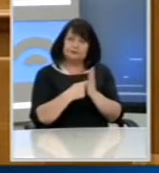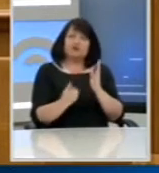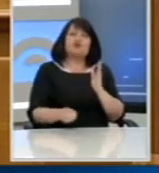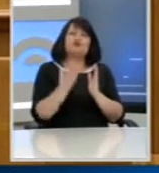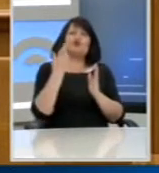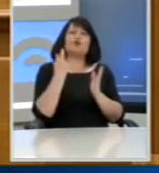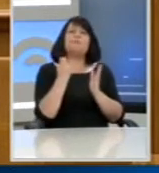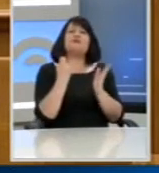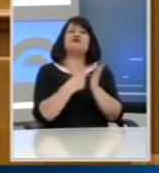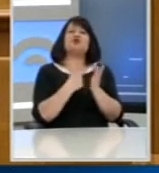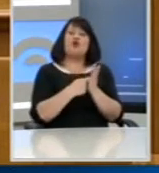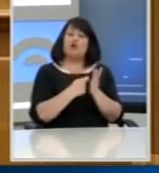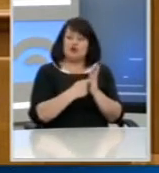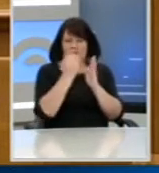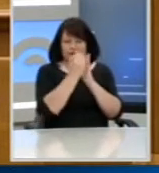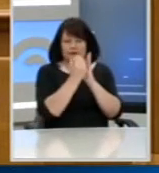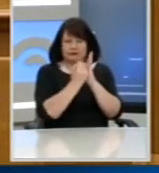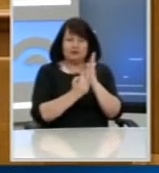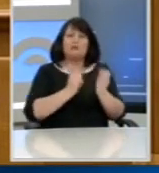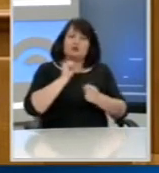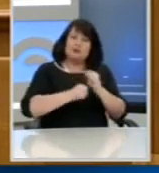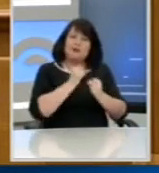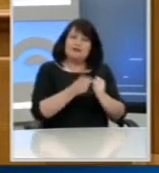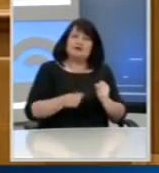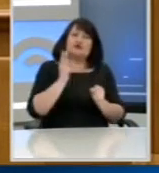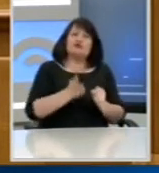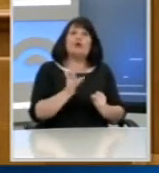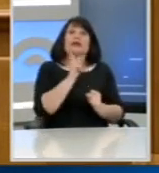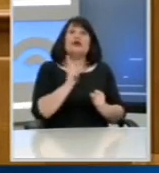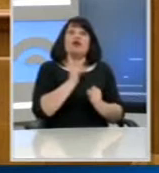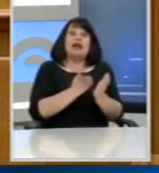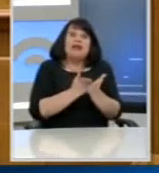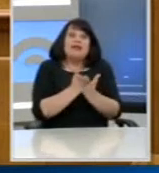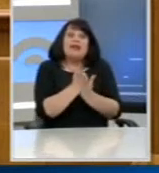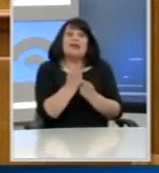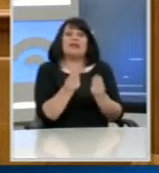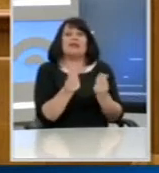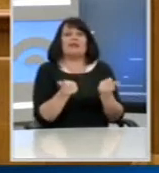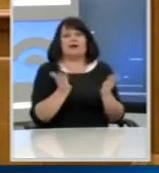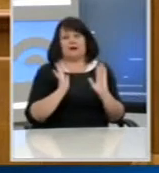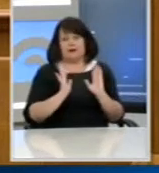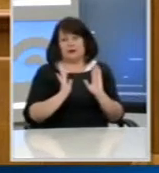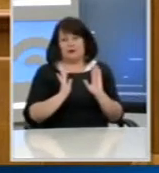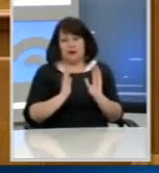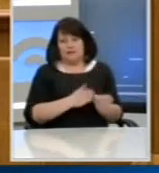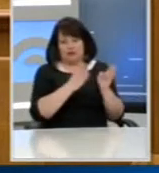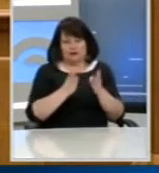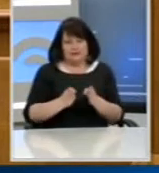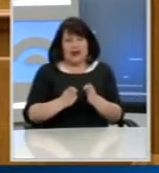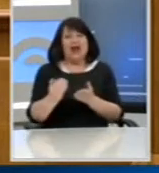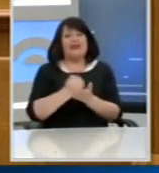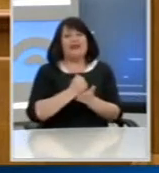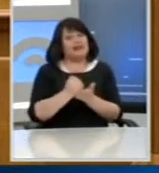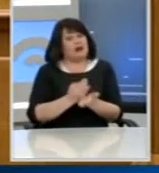μισθολογίου καταβλήθηκε κάθε δυνατή προσπάθεια να γίνει με κοινωνικά δίκαιο τρόπο, διότι αφενός μεν αδικία